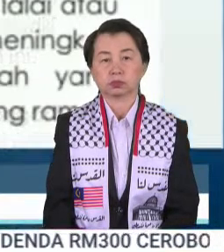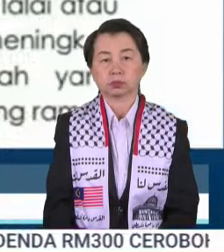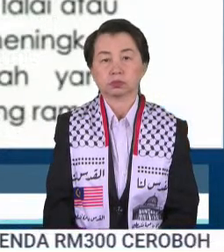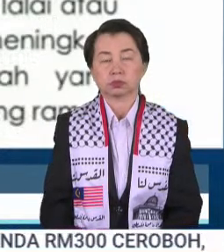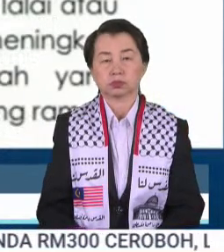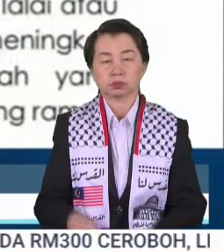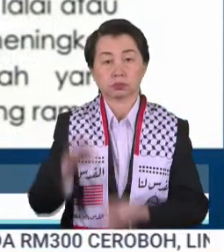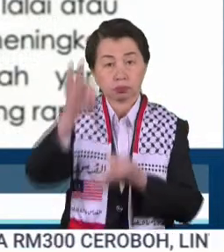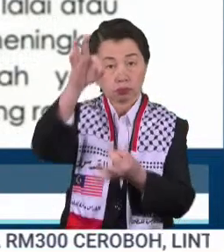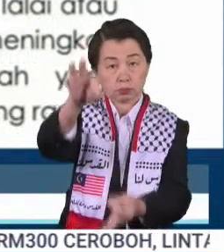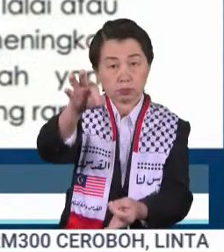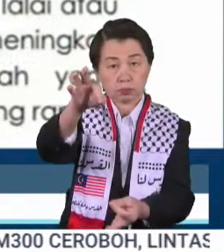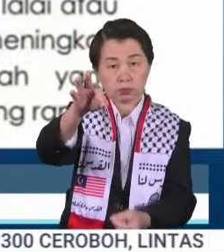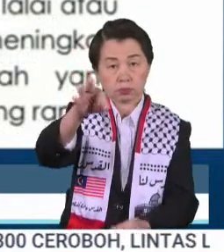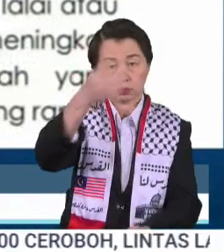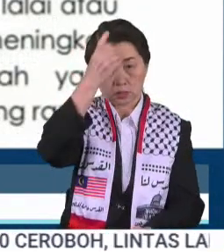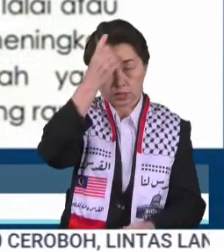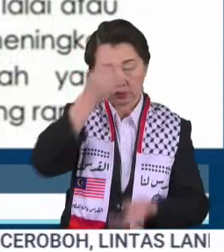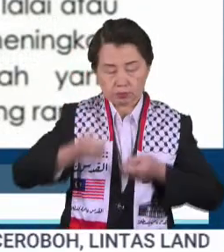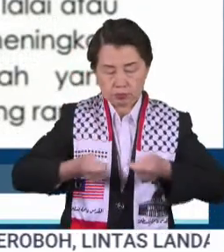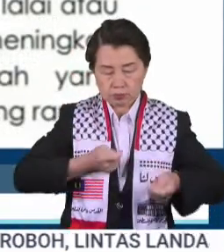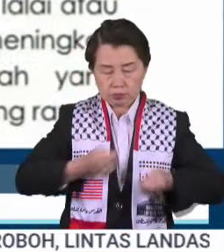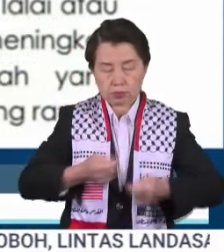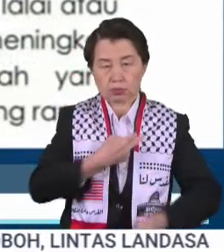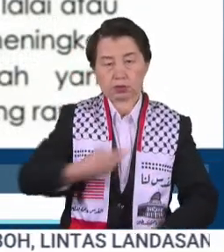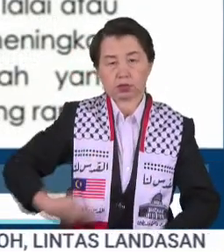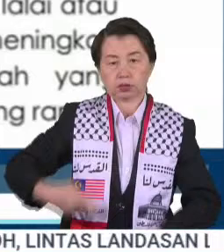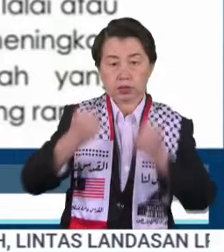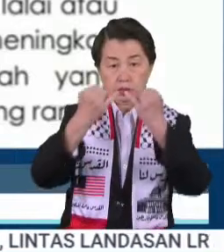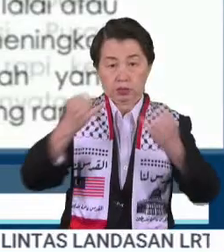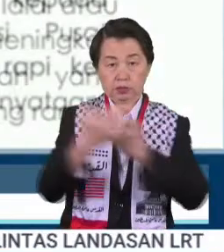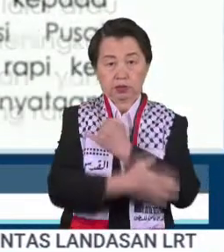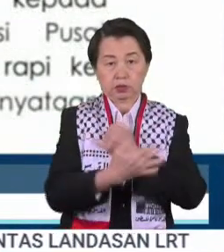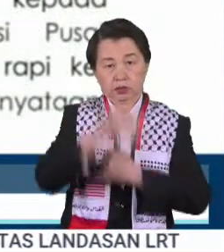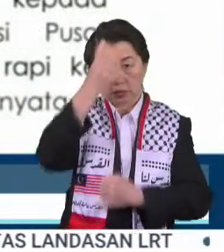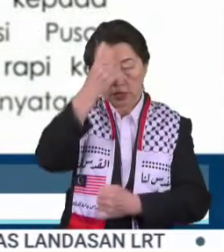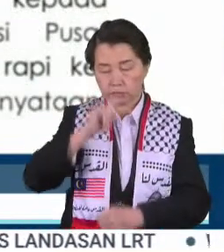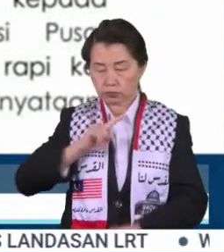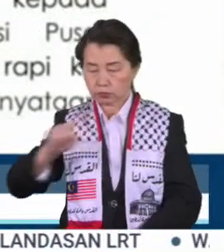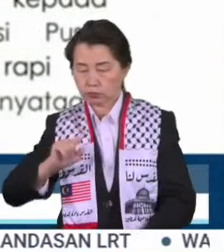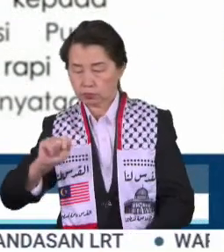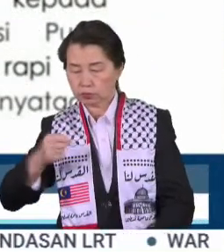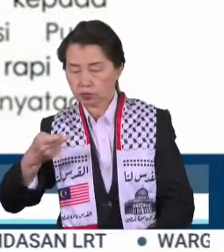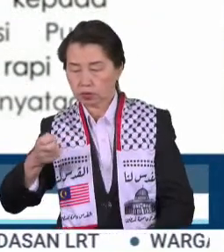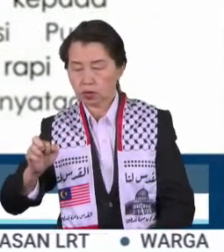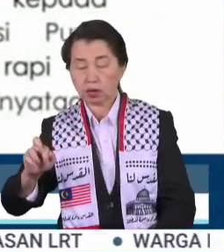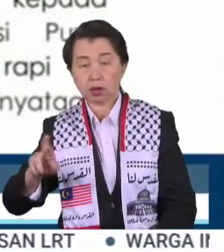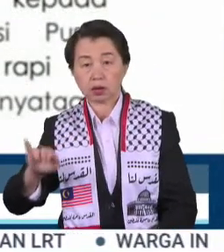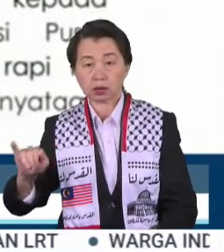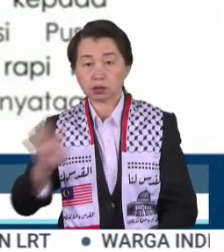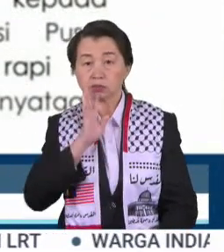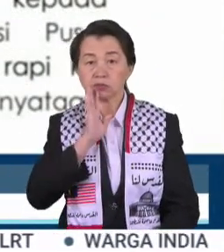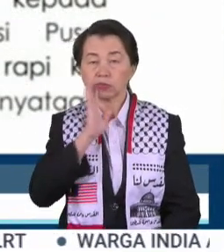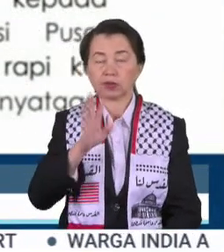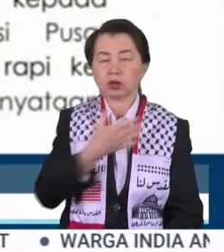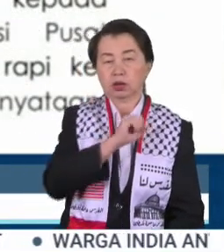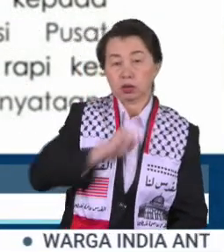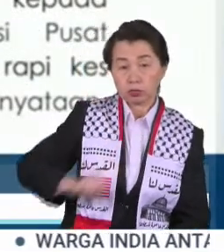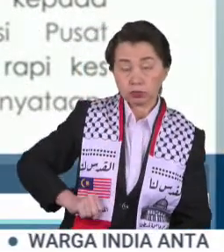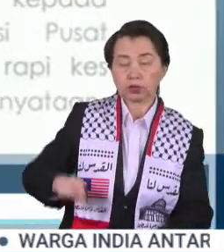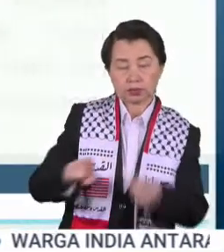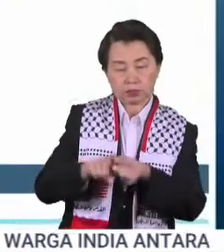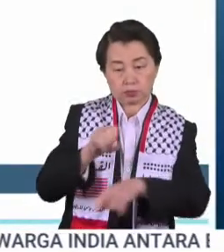Menerusi satu kenyataan, Datuk Pengelola Bijaya Diraja Istana Negara, Datuk Zahari Muhammad Arifin berkata, Sultan Abdullah